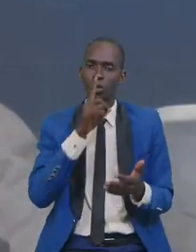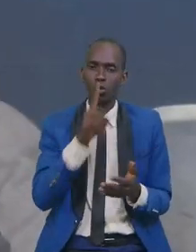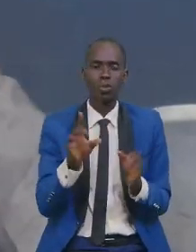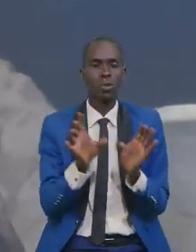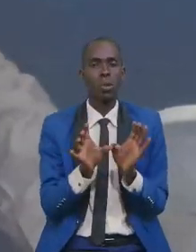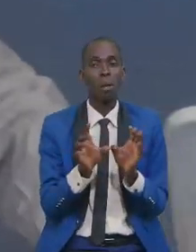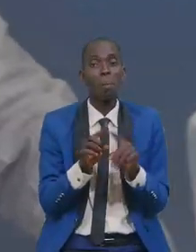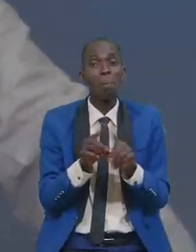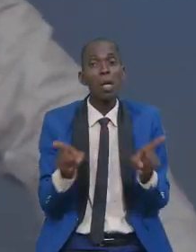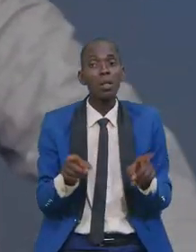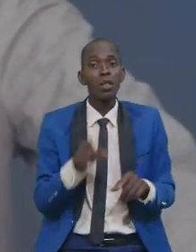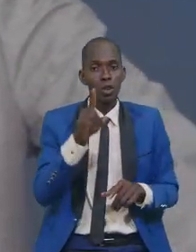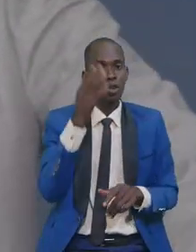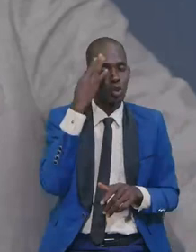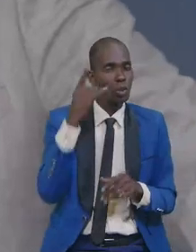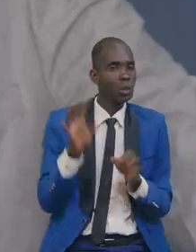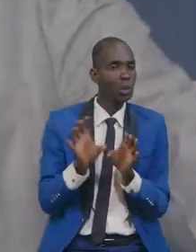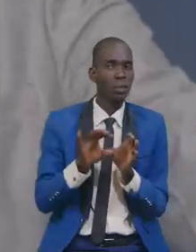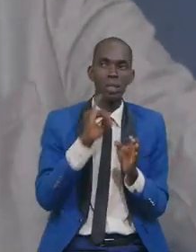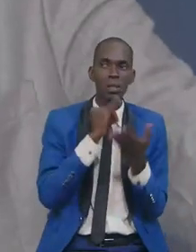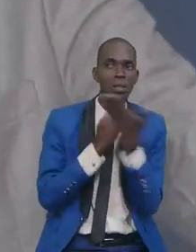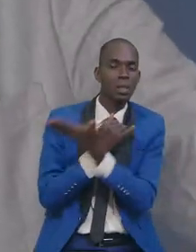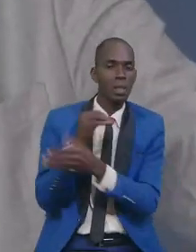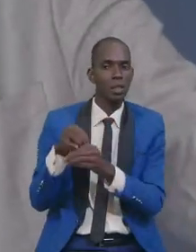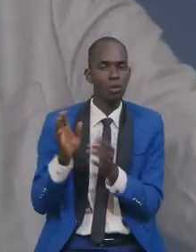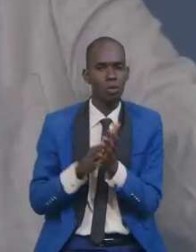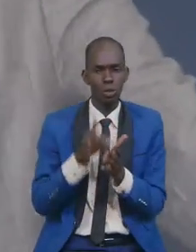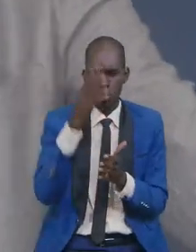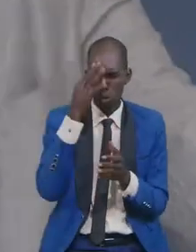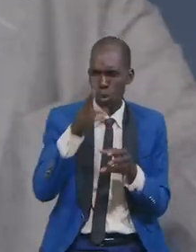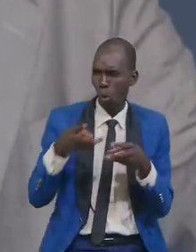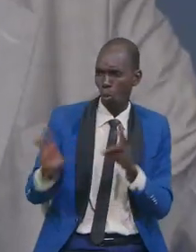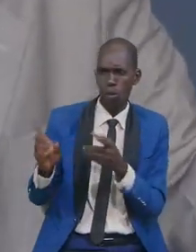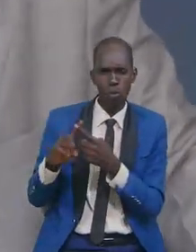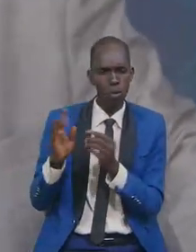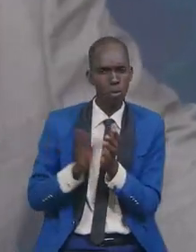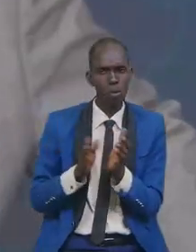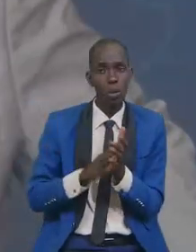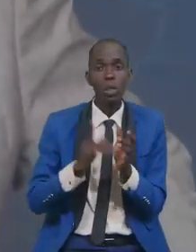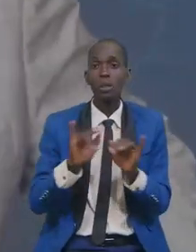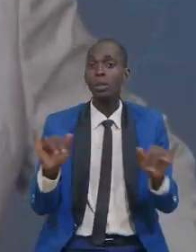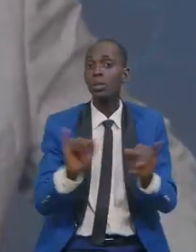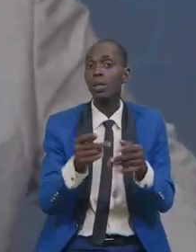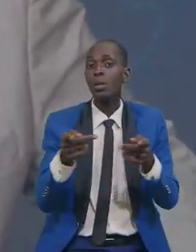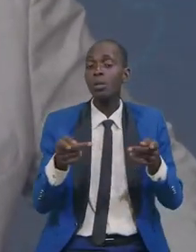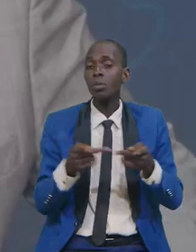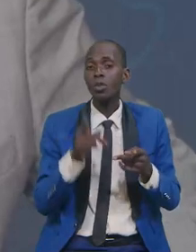vrai même. Tu sais que c'est là. Tu connais le chemin qui